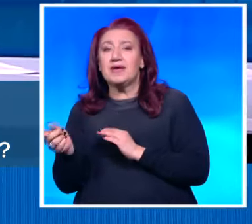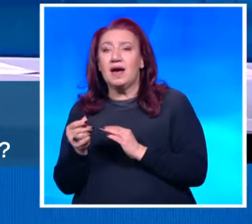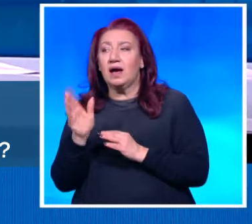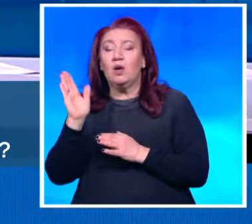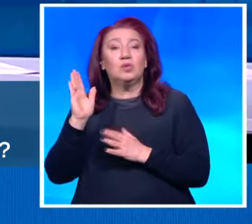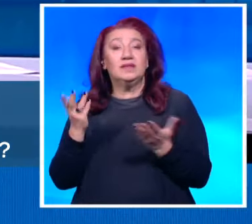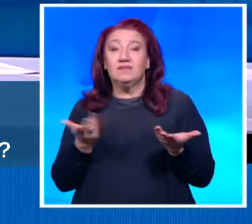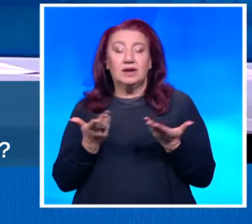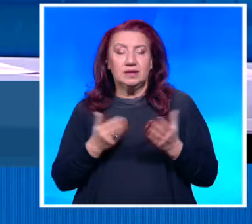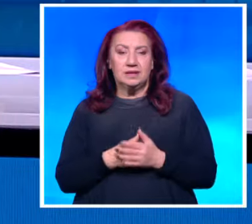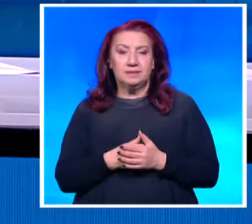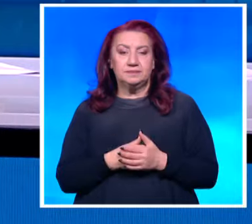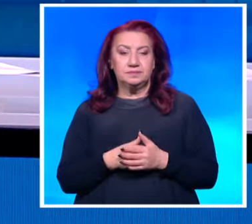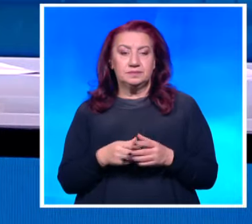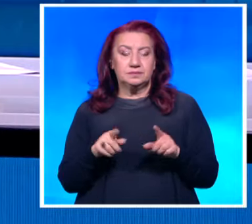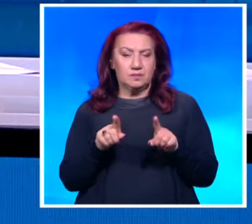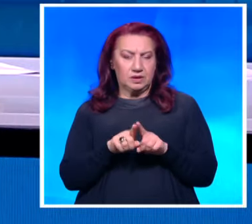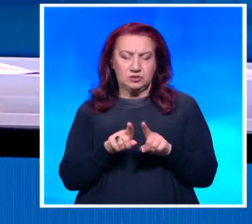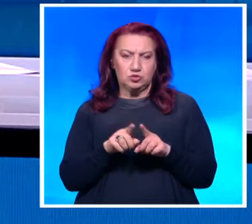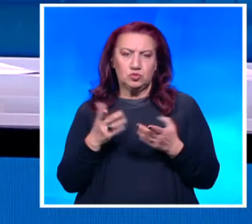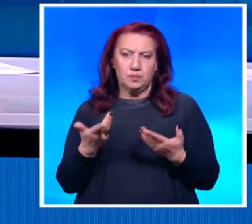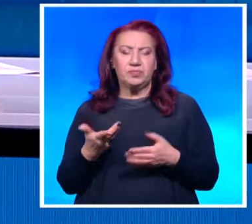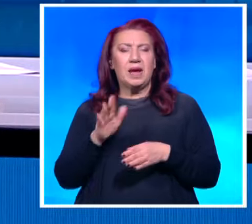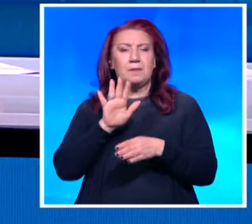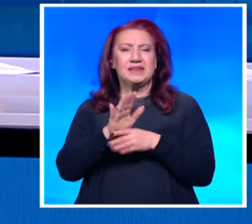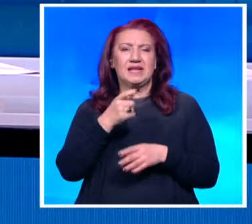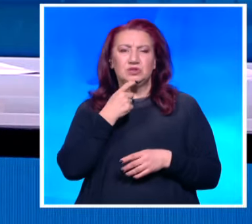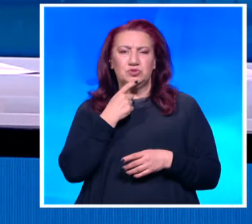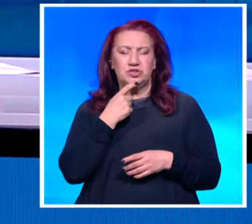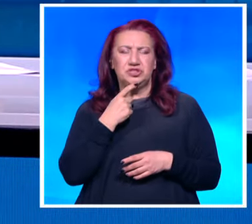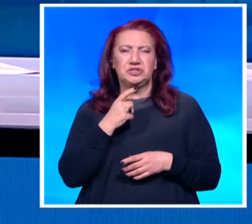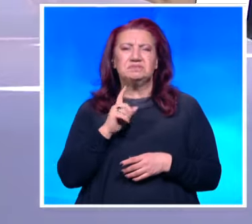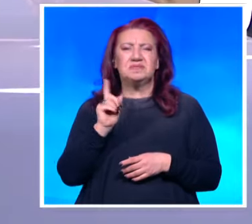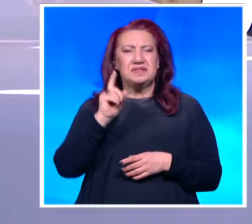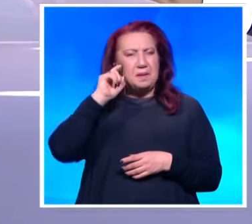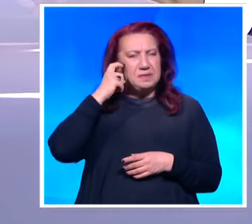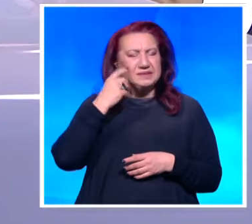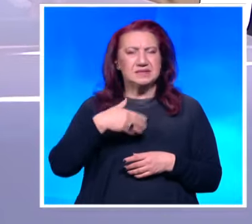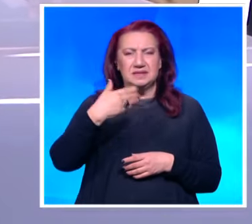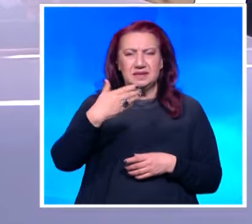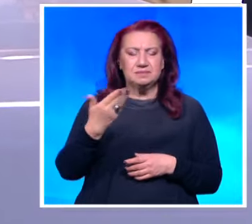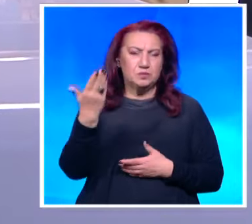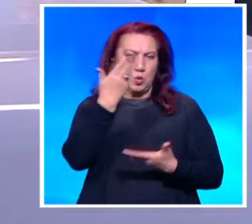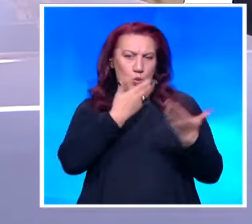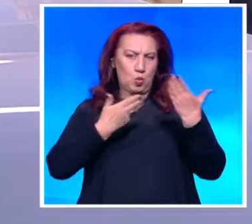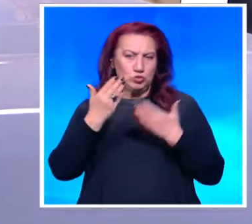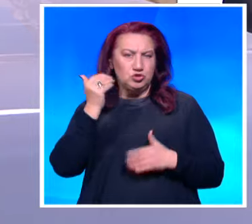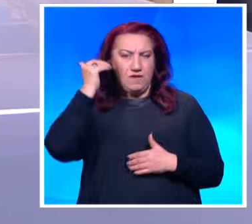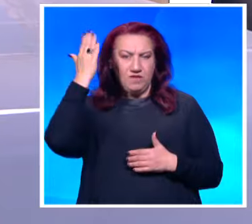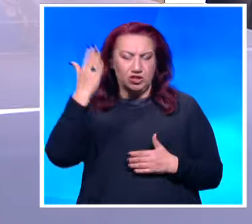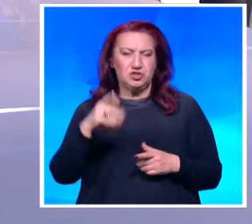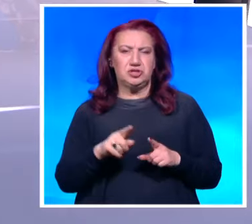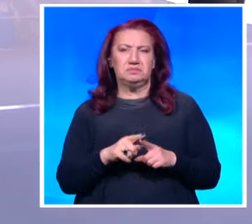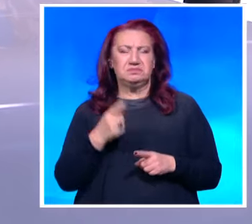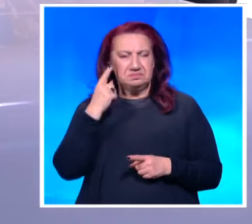си също, 15-годишните имат така по-ниски очаквания за завършване на висше образование, за вземане на ръководни позиции.